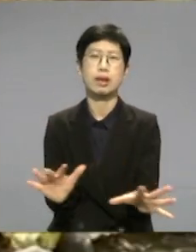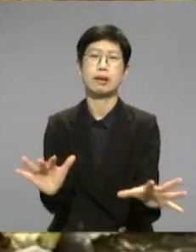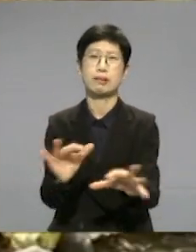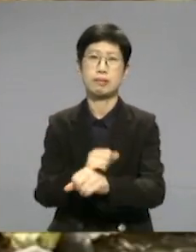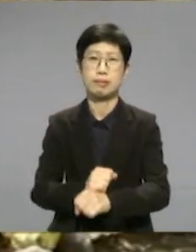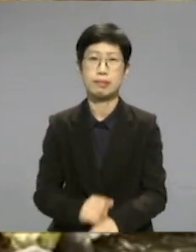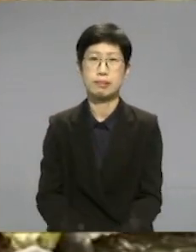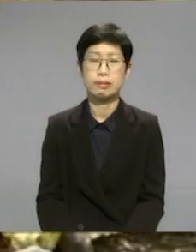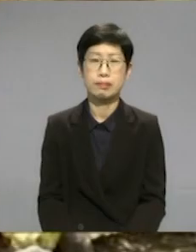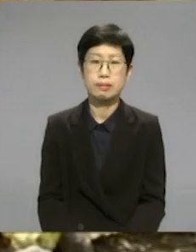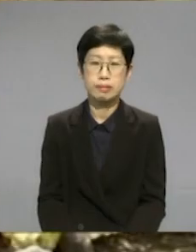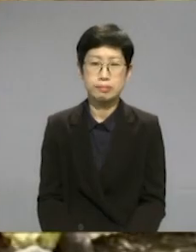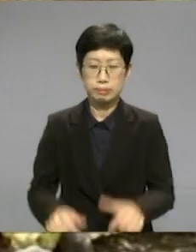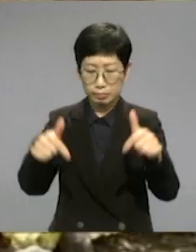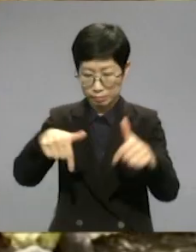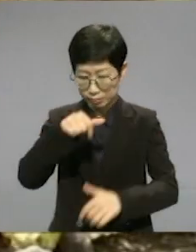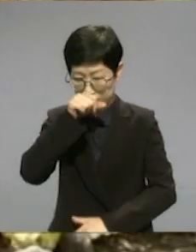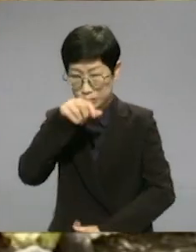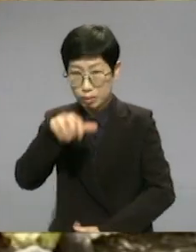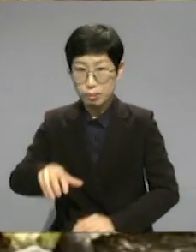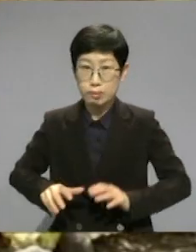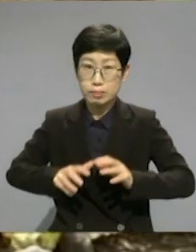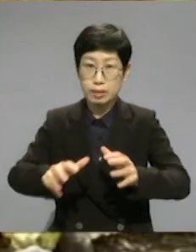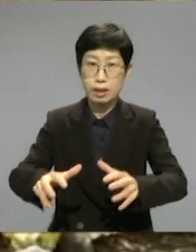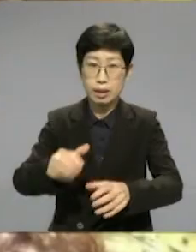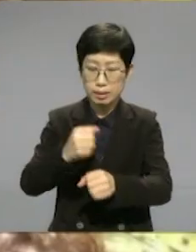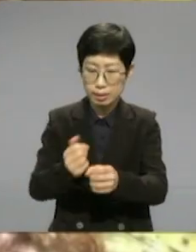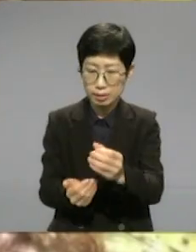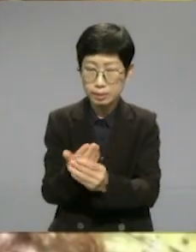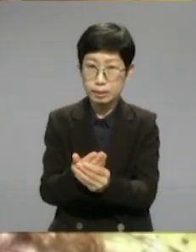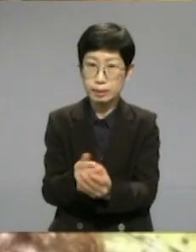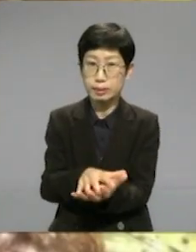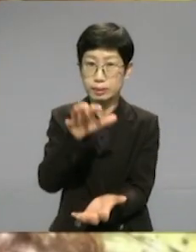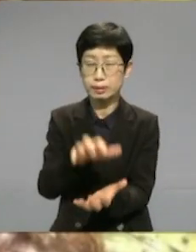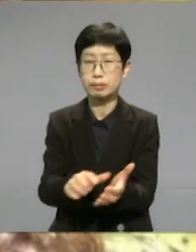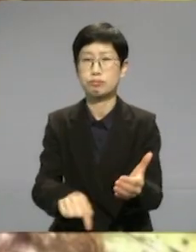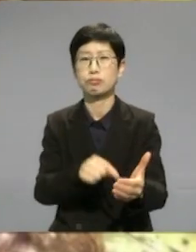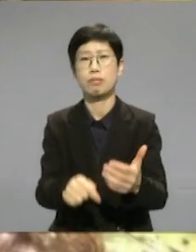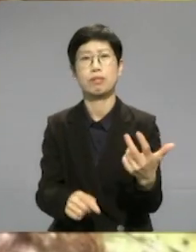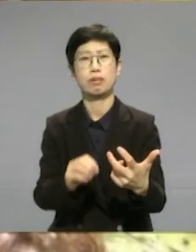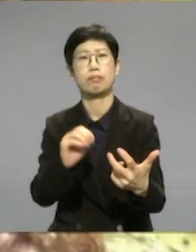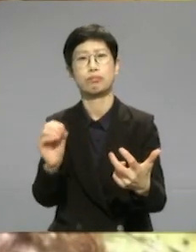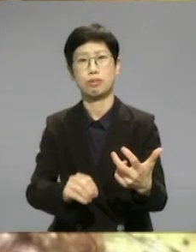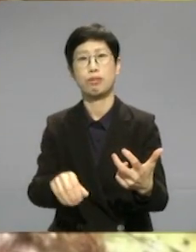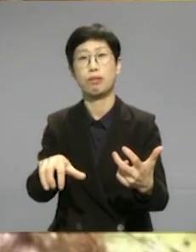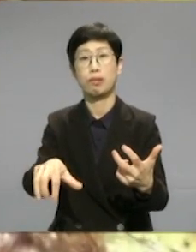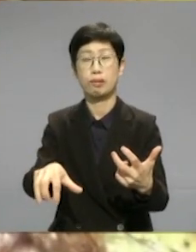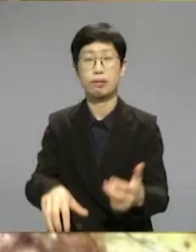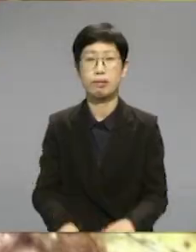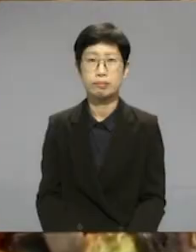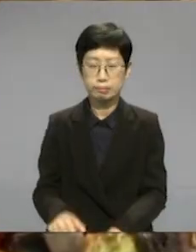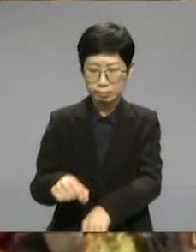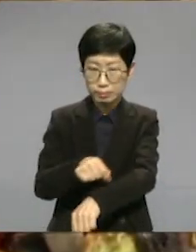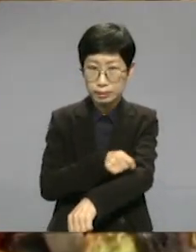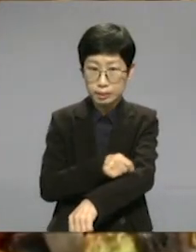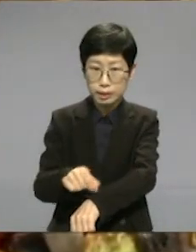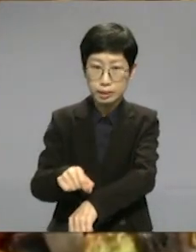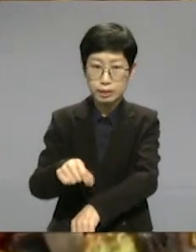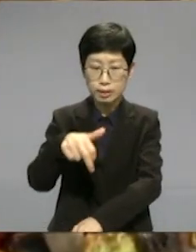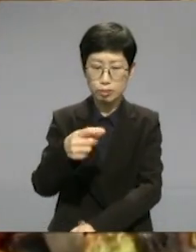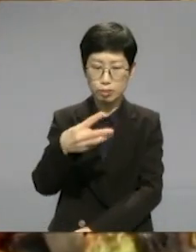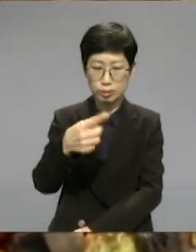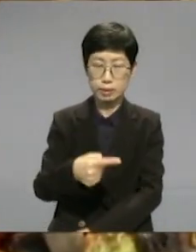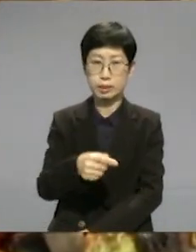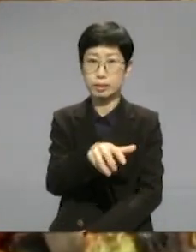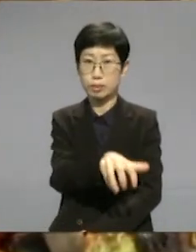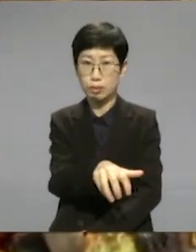cacaoyers. 서아프리카는 전 세계 코코아 생산량의 70%를 차지하는 지역. 특히